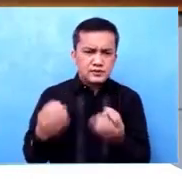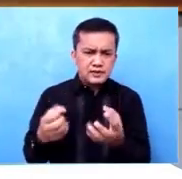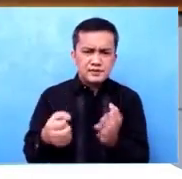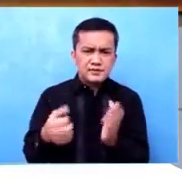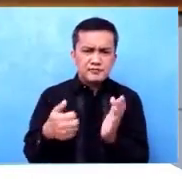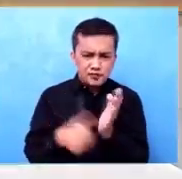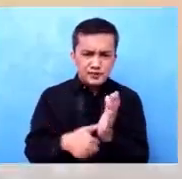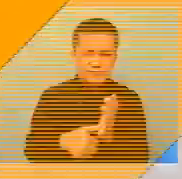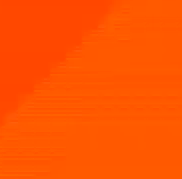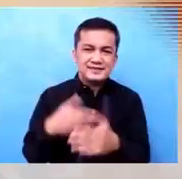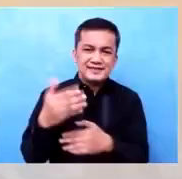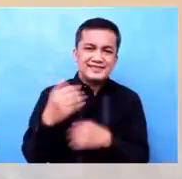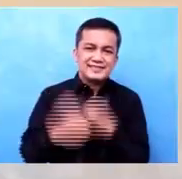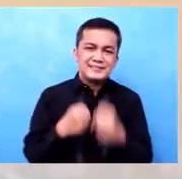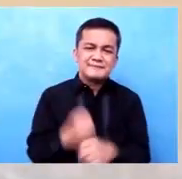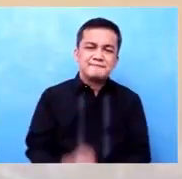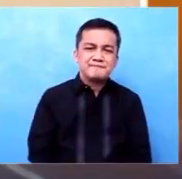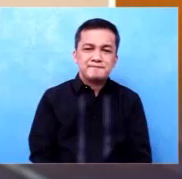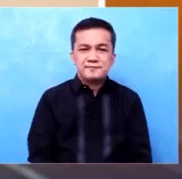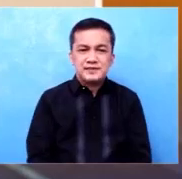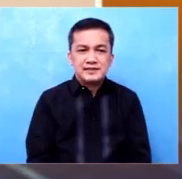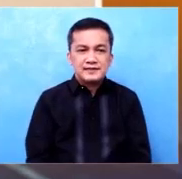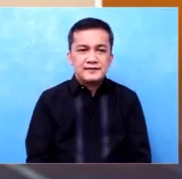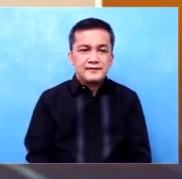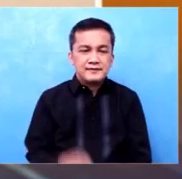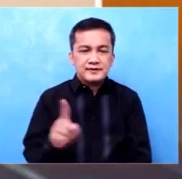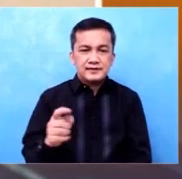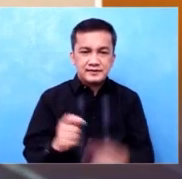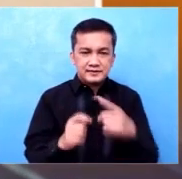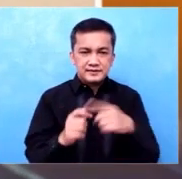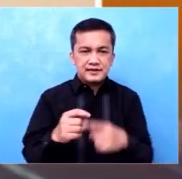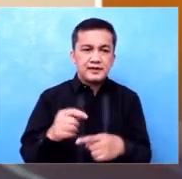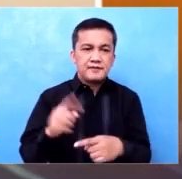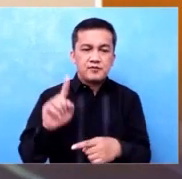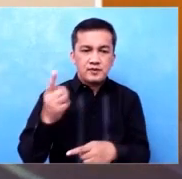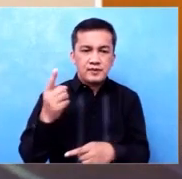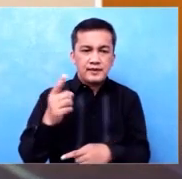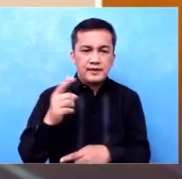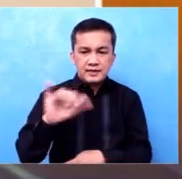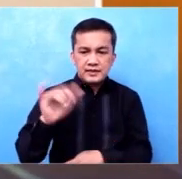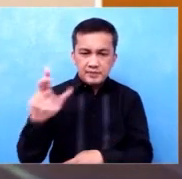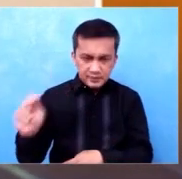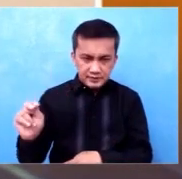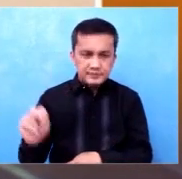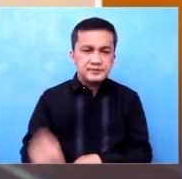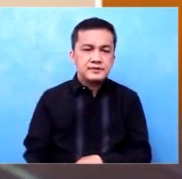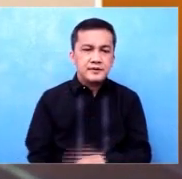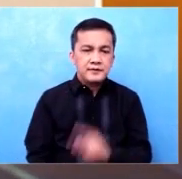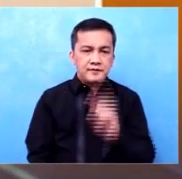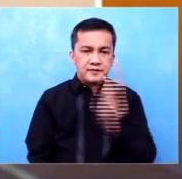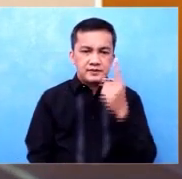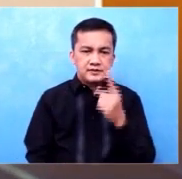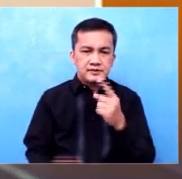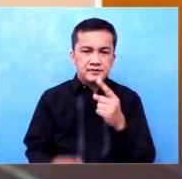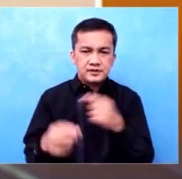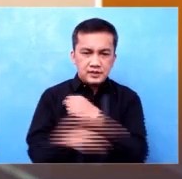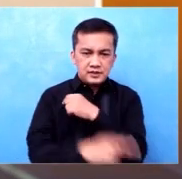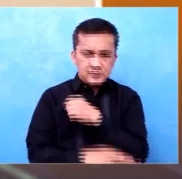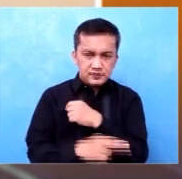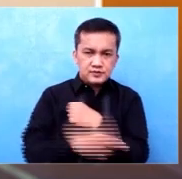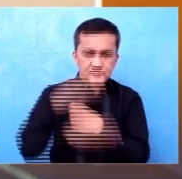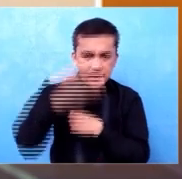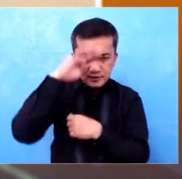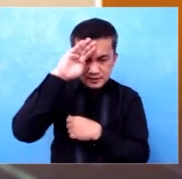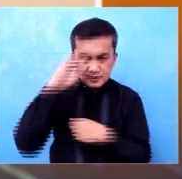2022. Nasa pinakataas ng listahan ng Region 4A o Calabar Zone, ang rehiyon na sumasakop sa Cavite, Laguna,